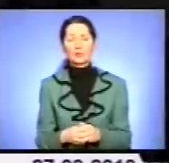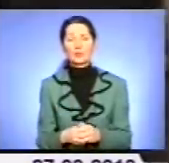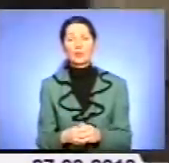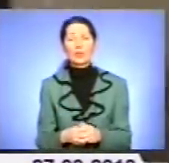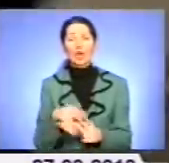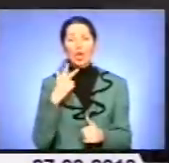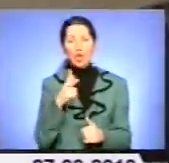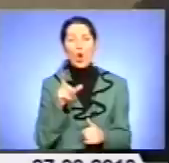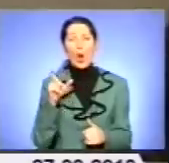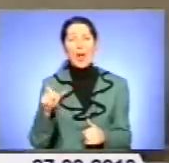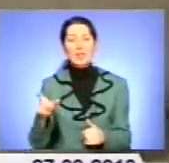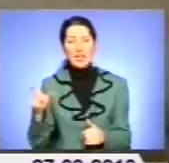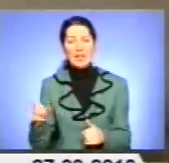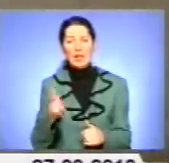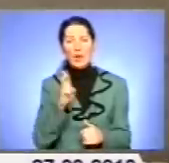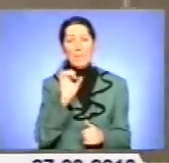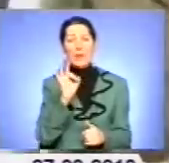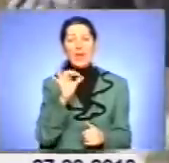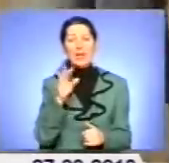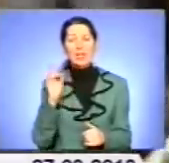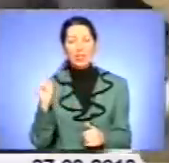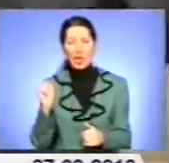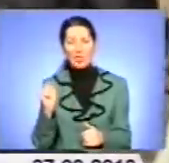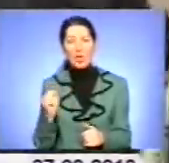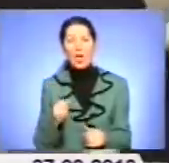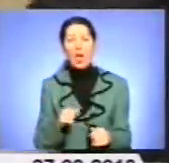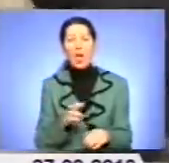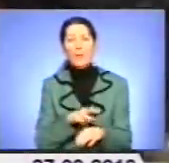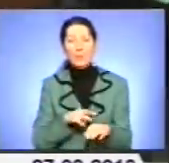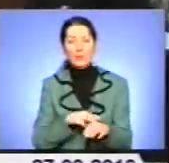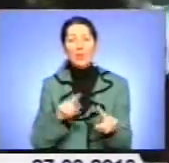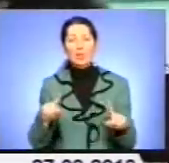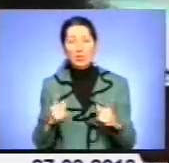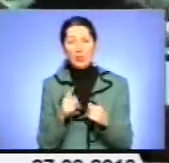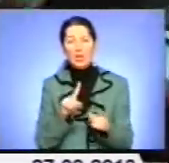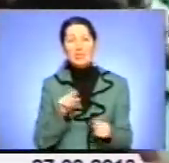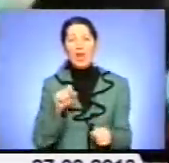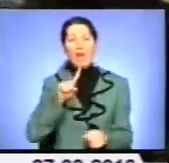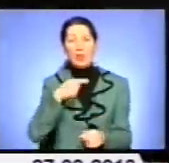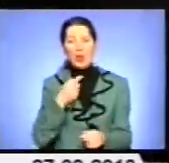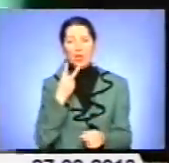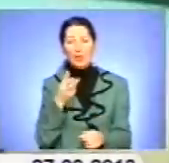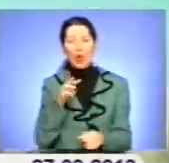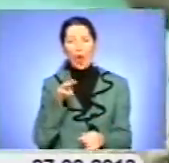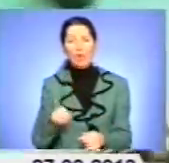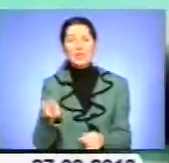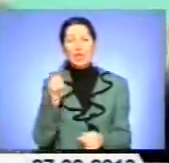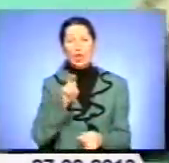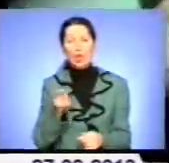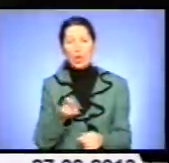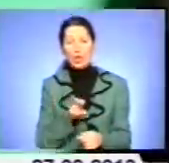Трьох жителів Бережанщини оперативники обласного управління боротьби з організованою злочинністю затримали за вимагання 2000 американських